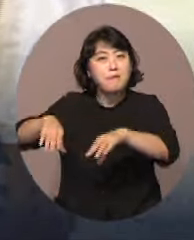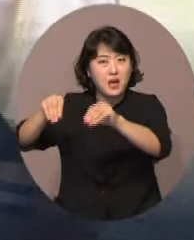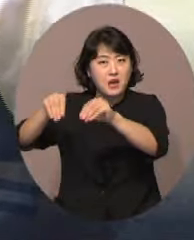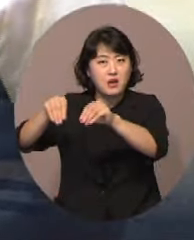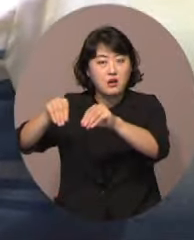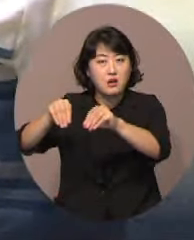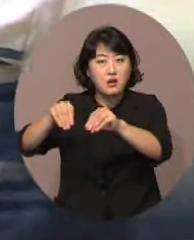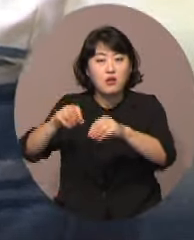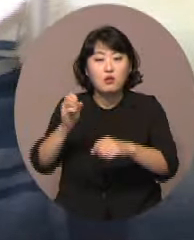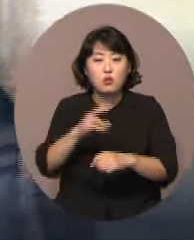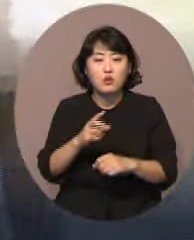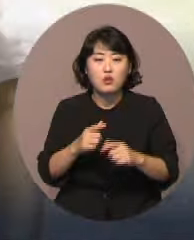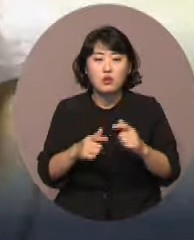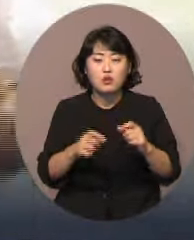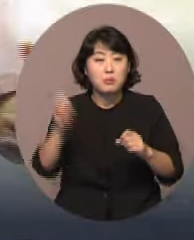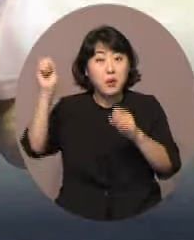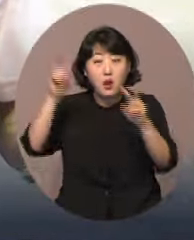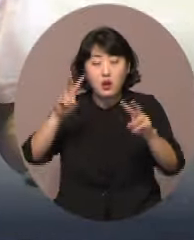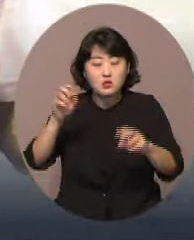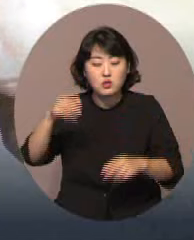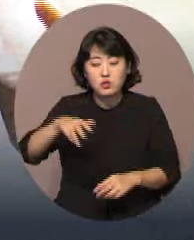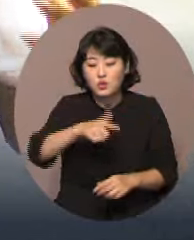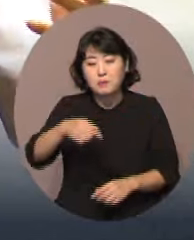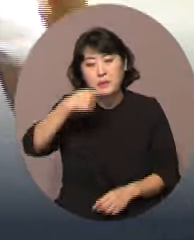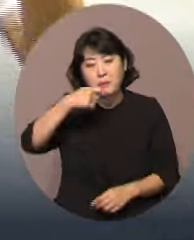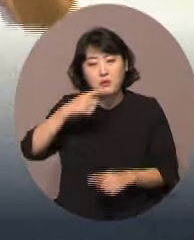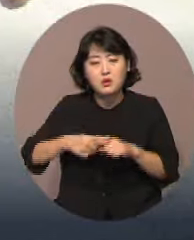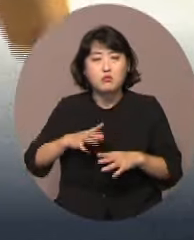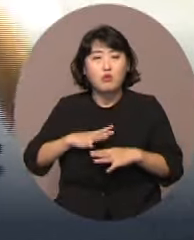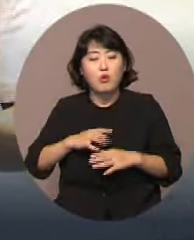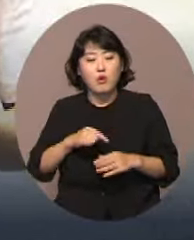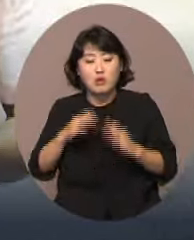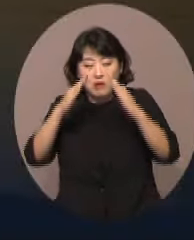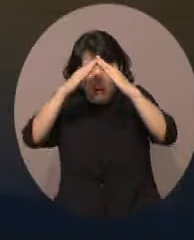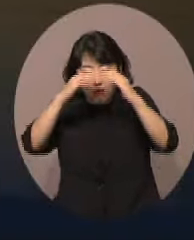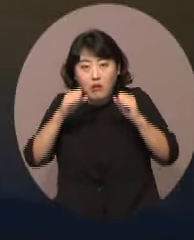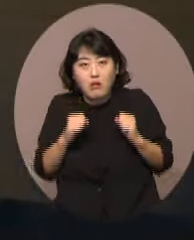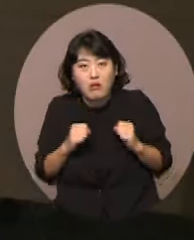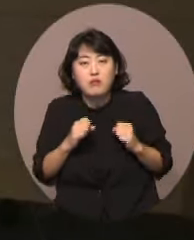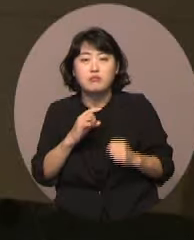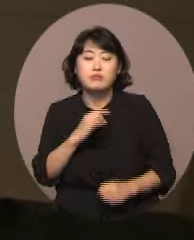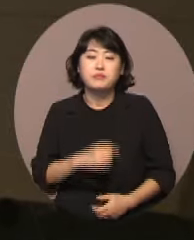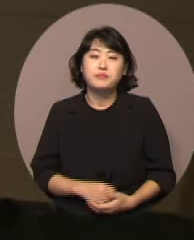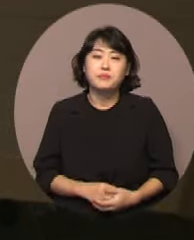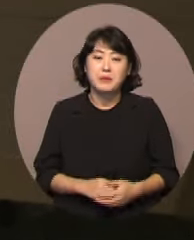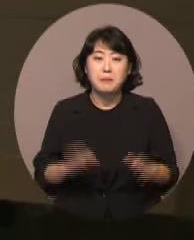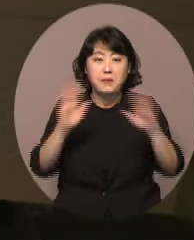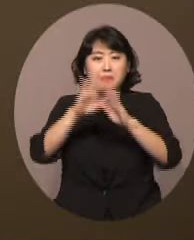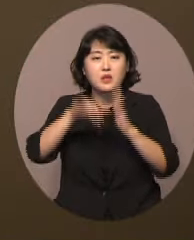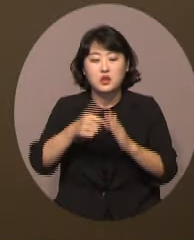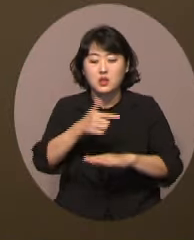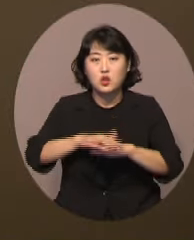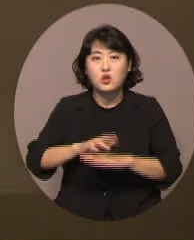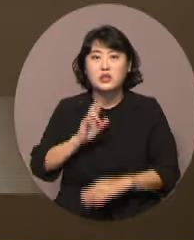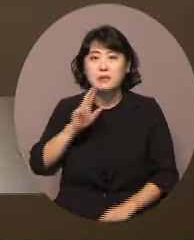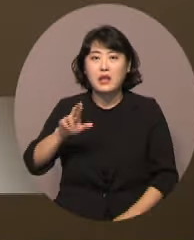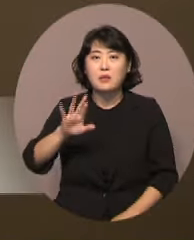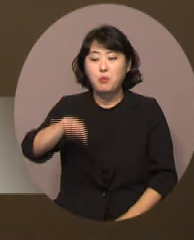벼락이 치면서 저녁을 먹다가 무서워서 나오지는 못했어요. 밤사이 대전과